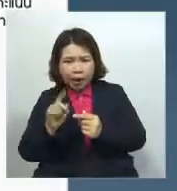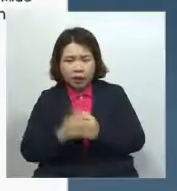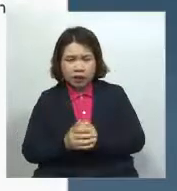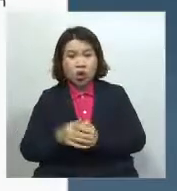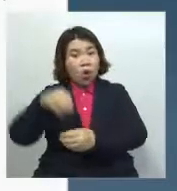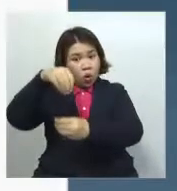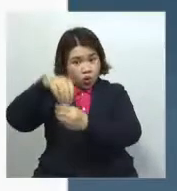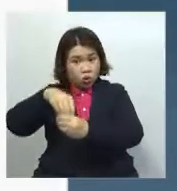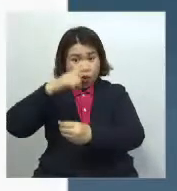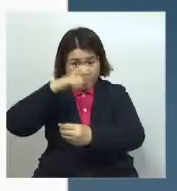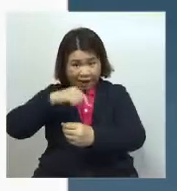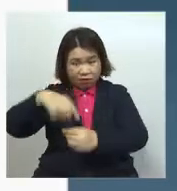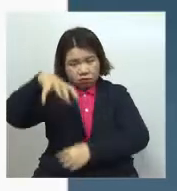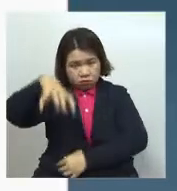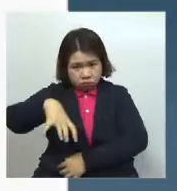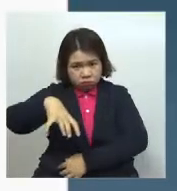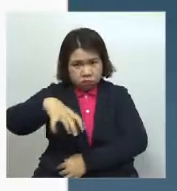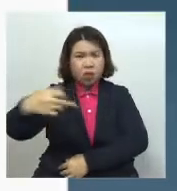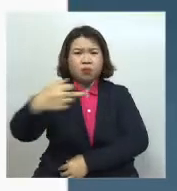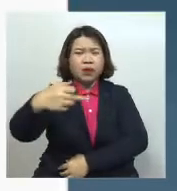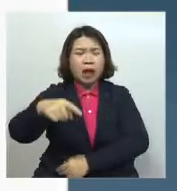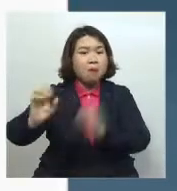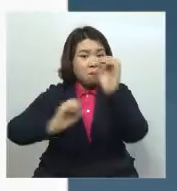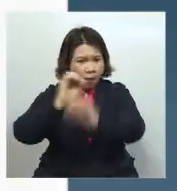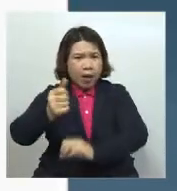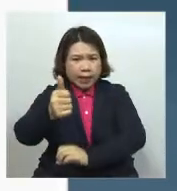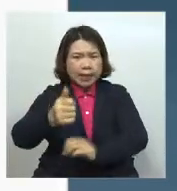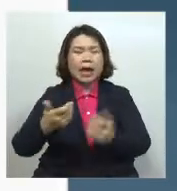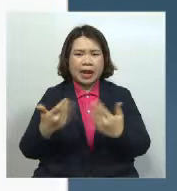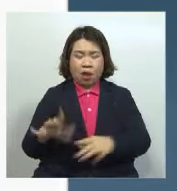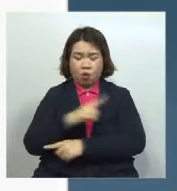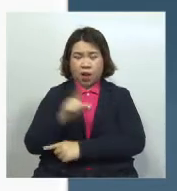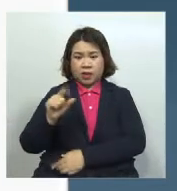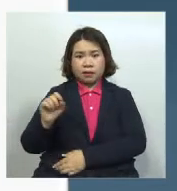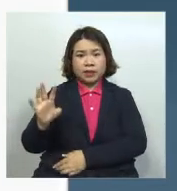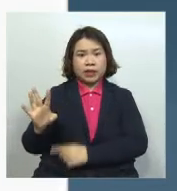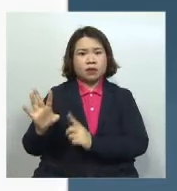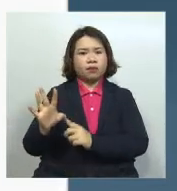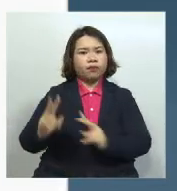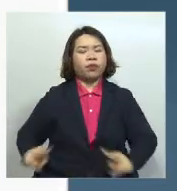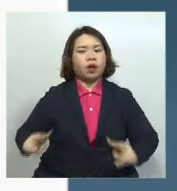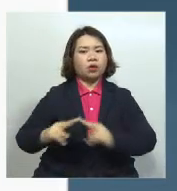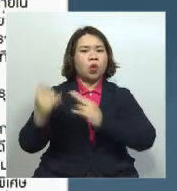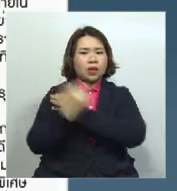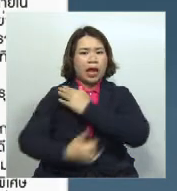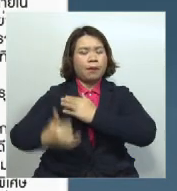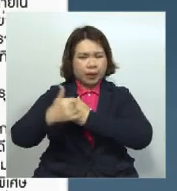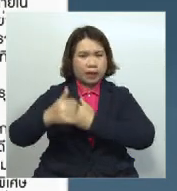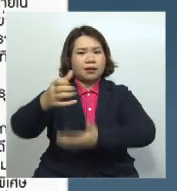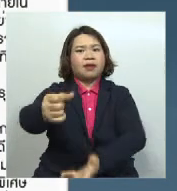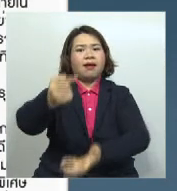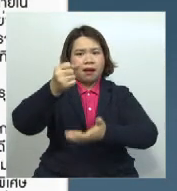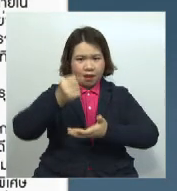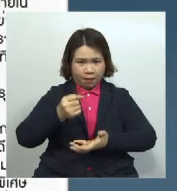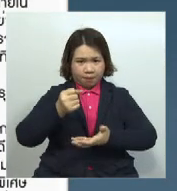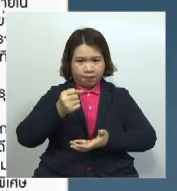เกบรกษวที่คลงสินค้าปลอดไยกวาพอมาถึงวนที่ 24ทางกระโรงการตประเทศก็ได้ไปรับ